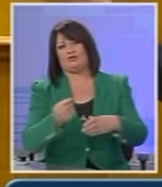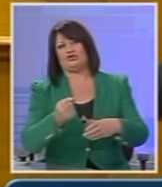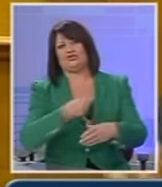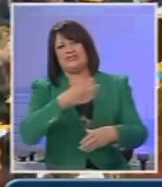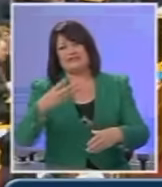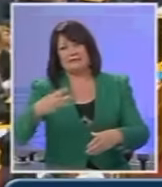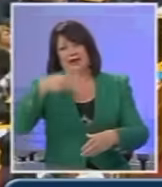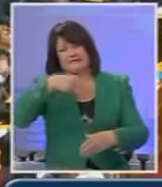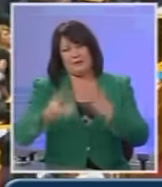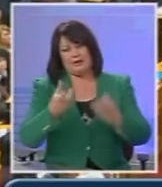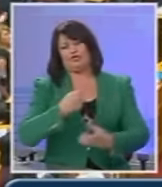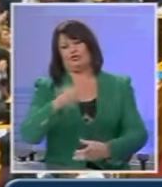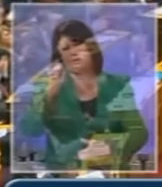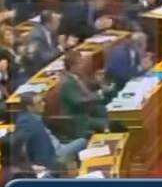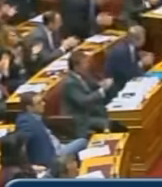Τσίπρα Καμένου.